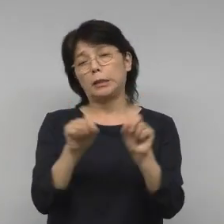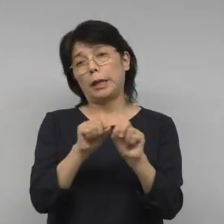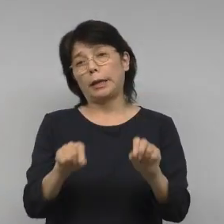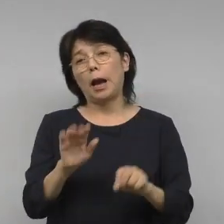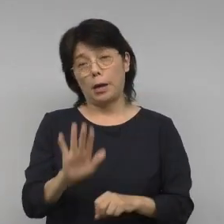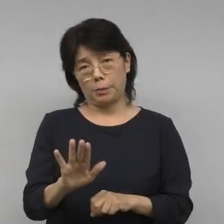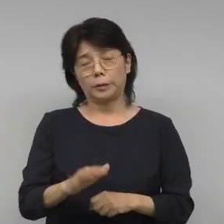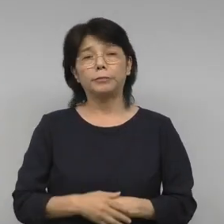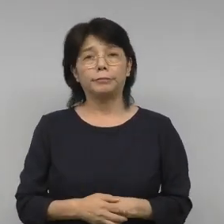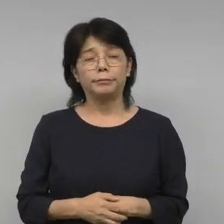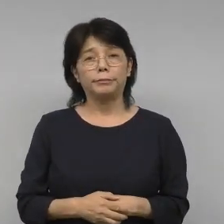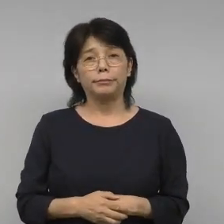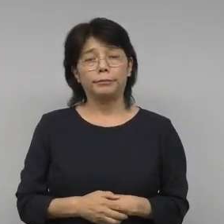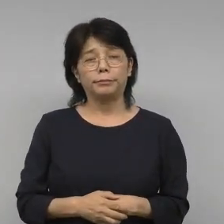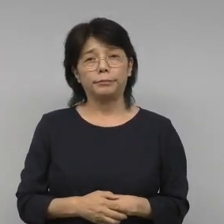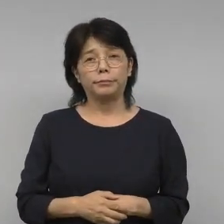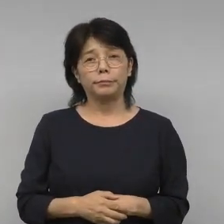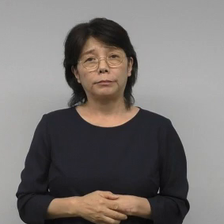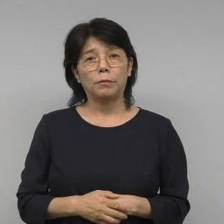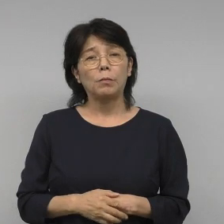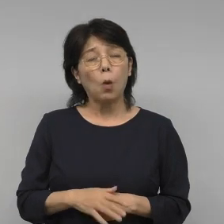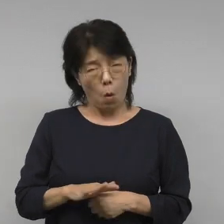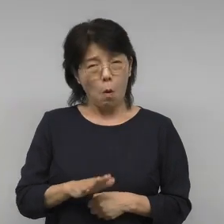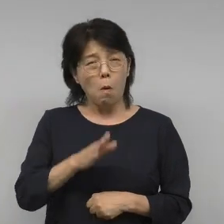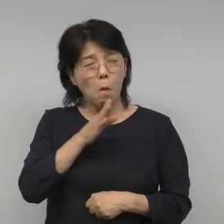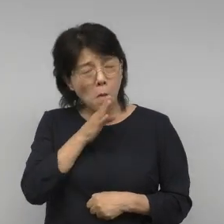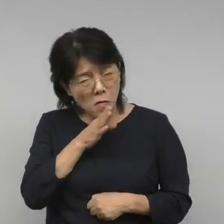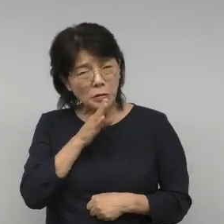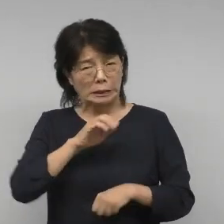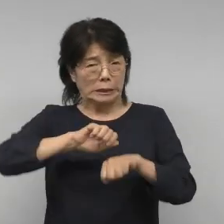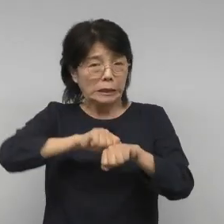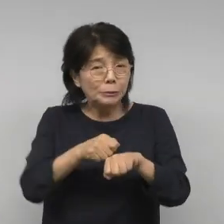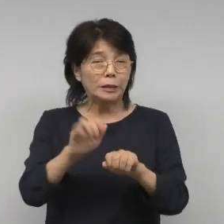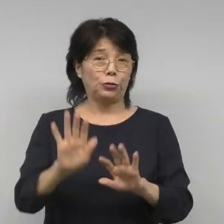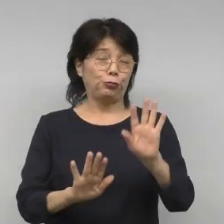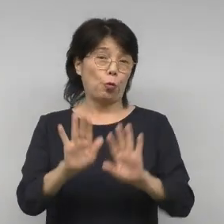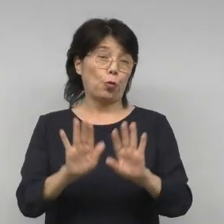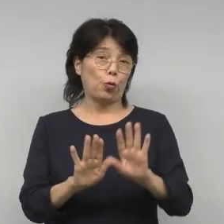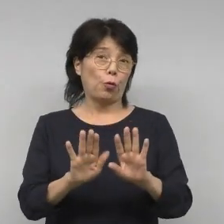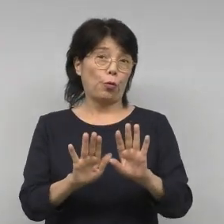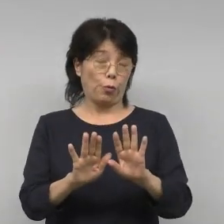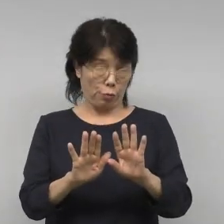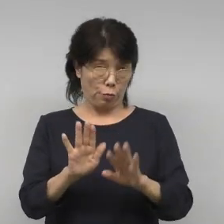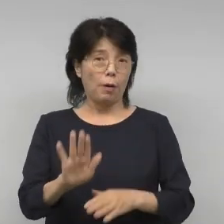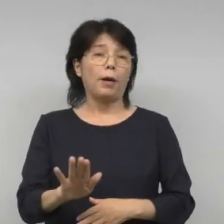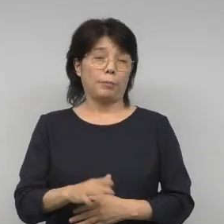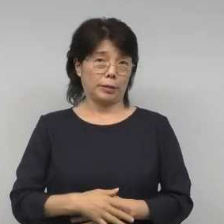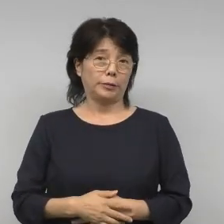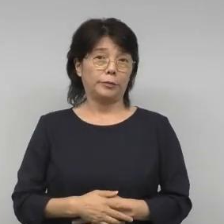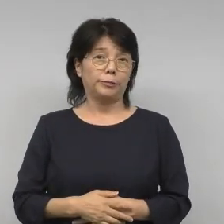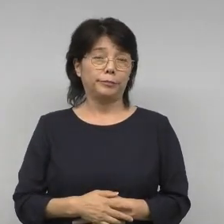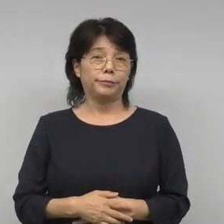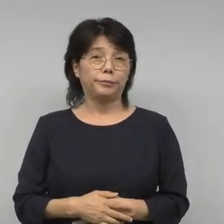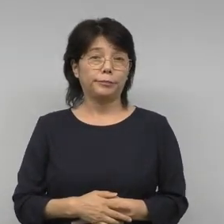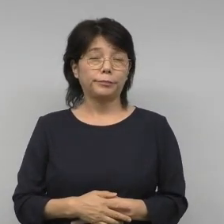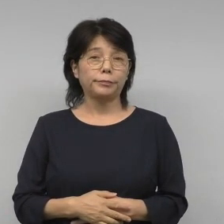まあ、いずれにしても今シーズン非常に厳しい状況であるというのが背景にございます。